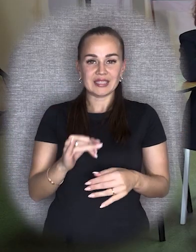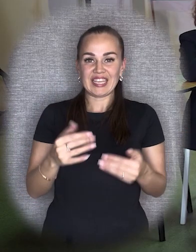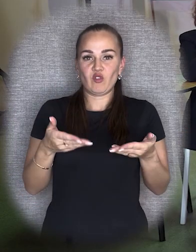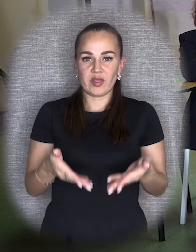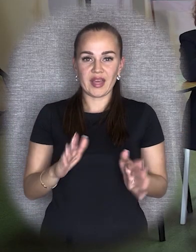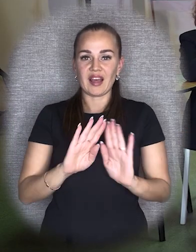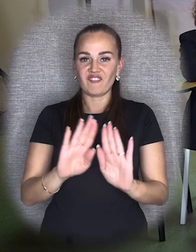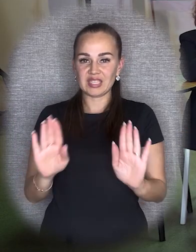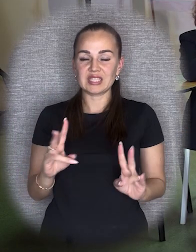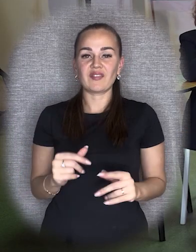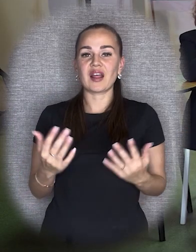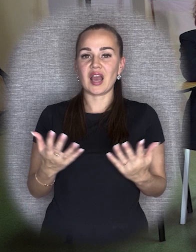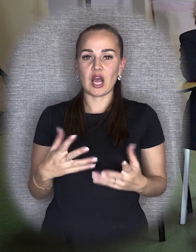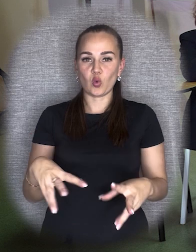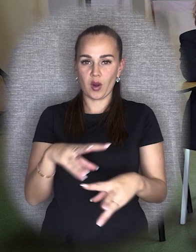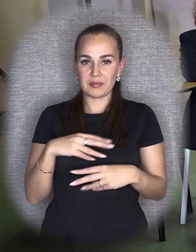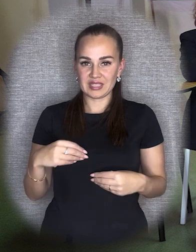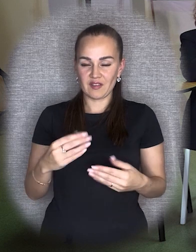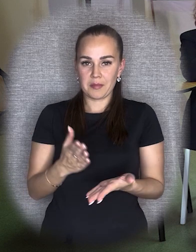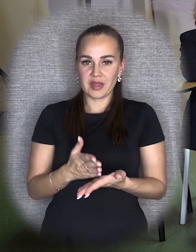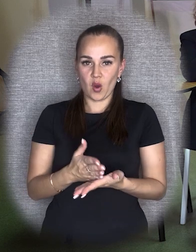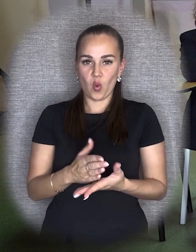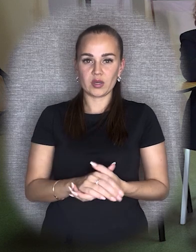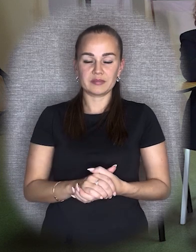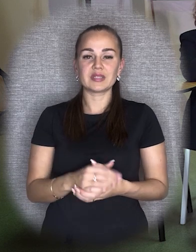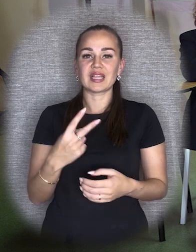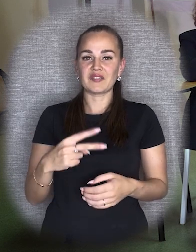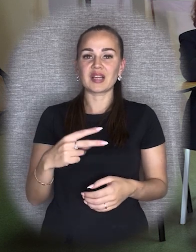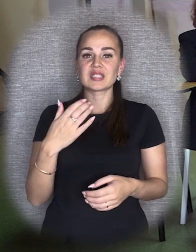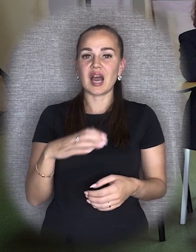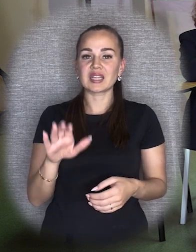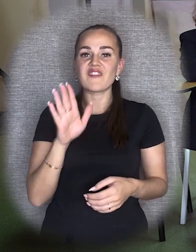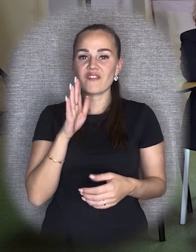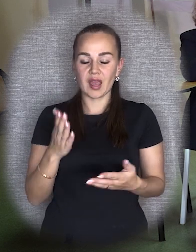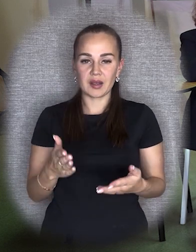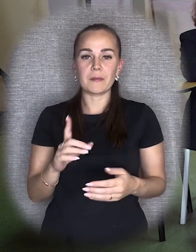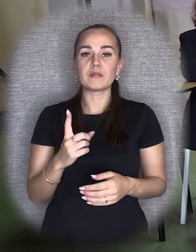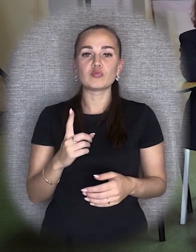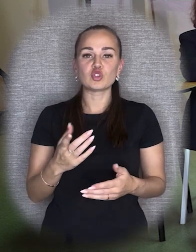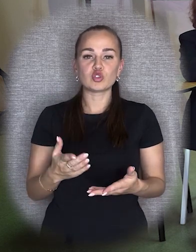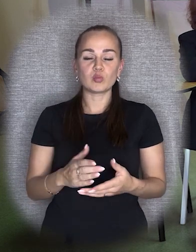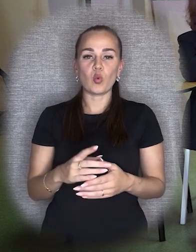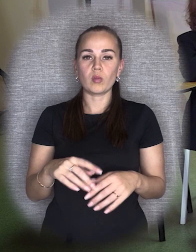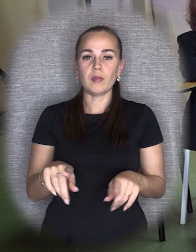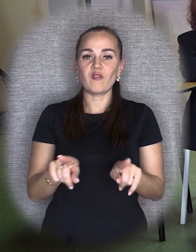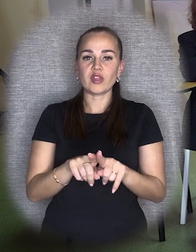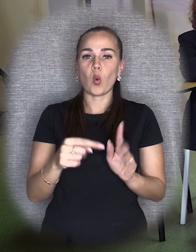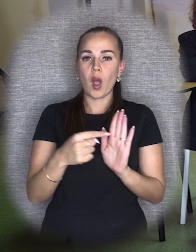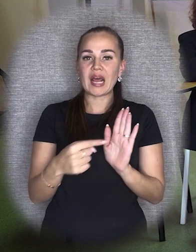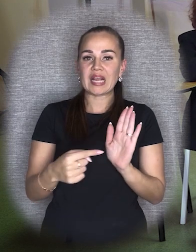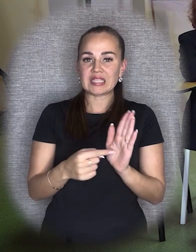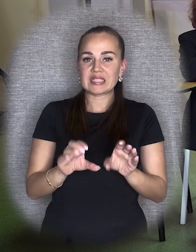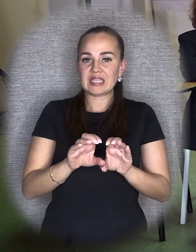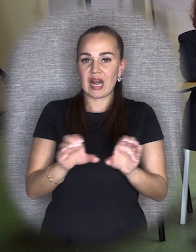выставка, на которой мы с вами сейчас присутствуем, 20 век. Почему вот произошло такое разделение на